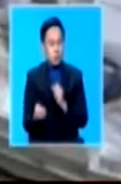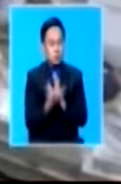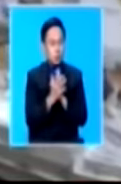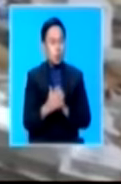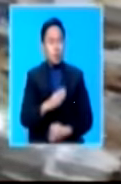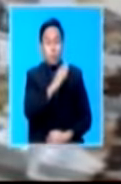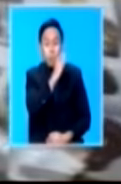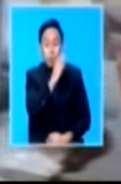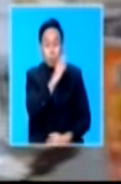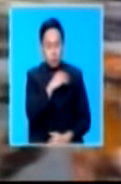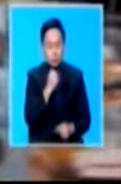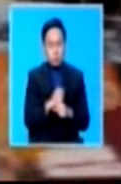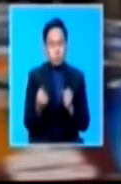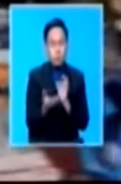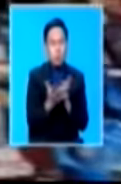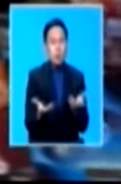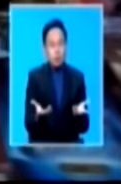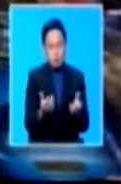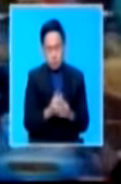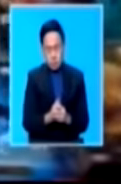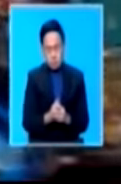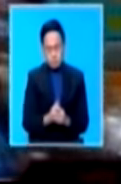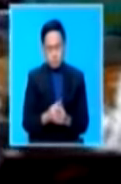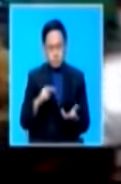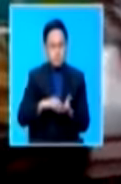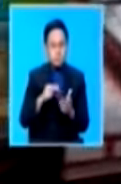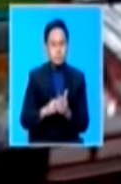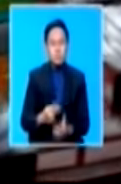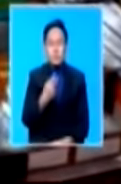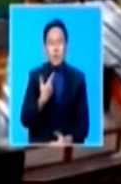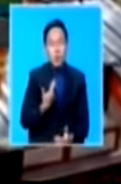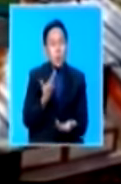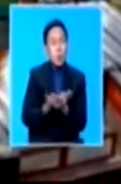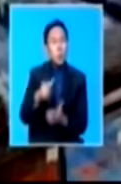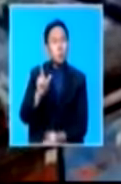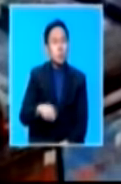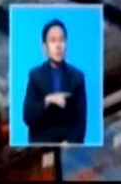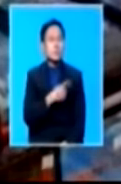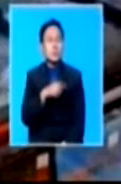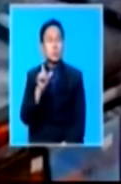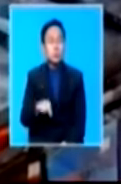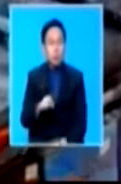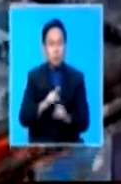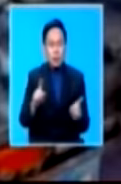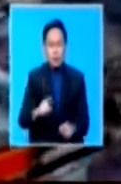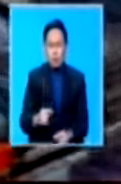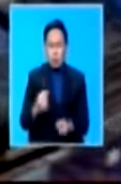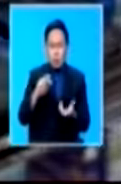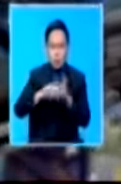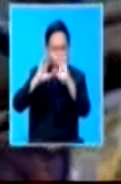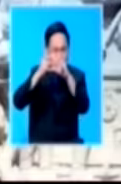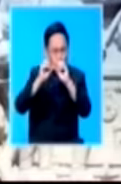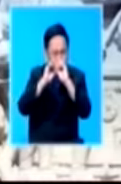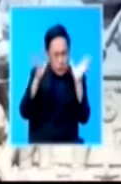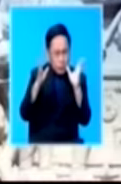ำให้สุขภาพเสียหายดูหนังก็อาจจะถูกกันแล้วราคาถูกไม่ต้องเดินทางมันแต่หนังมันมองไม่เห็นนะตายิ